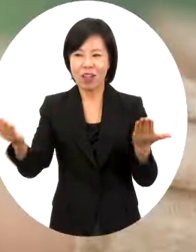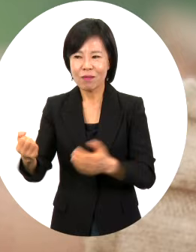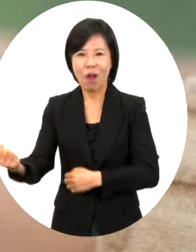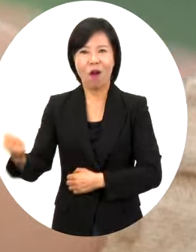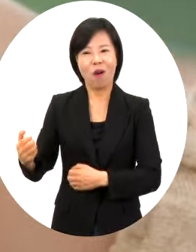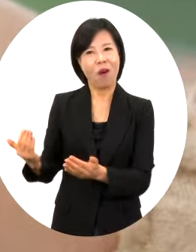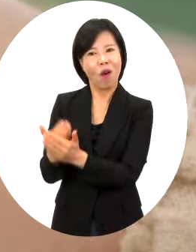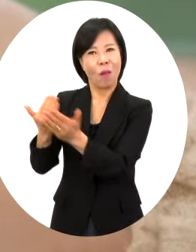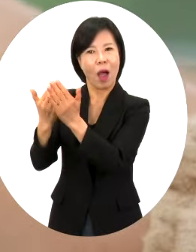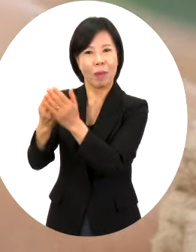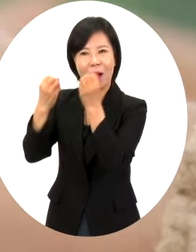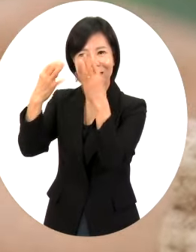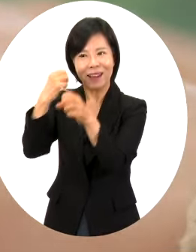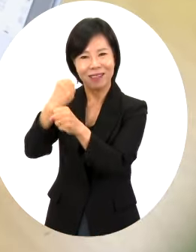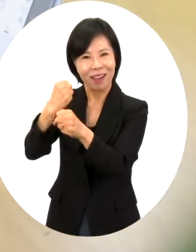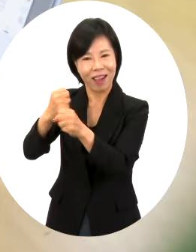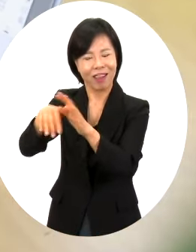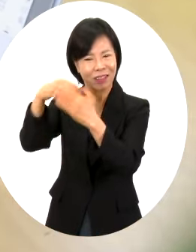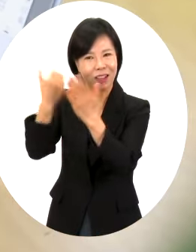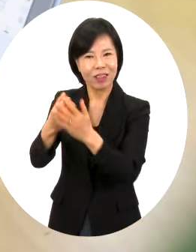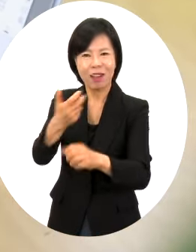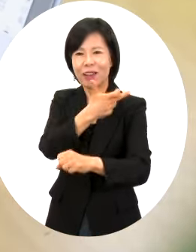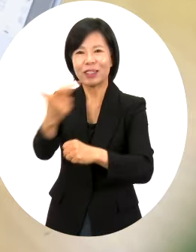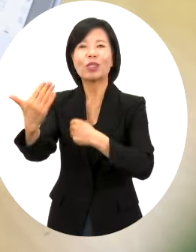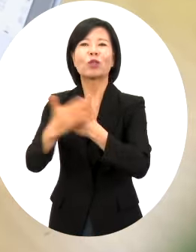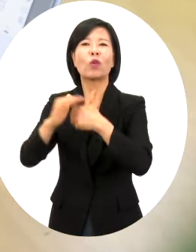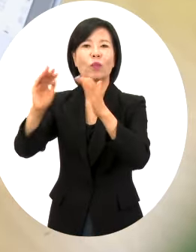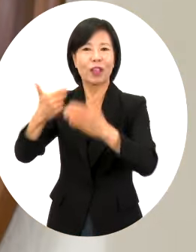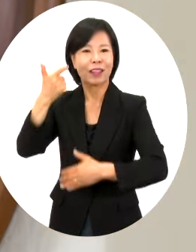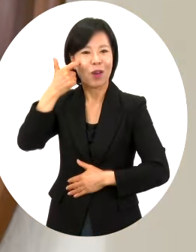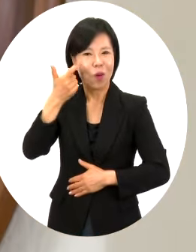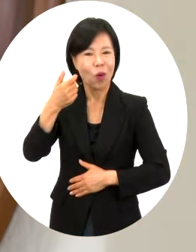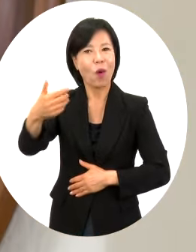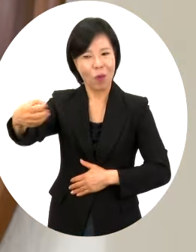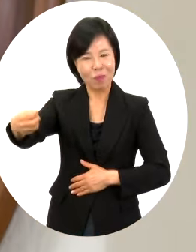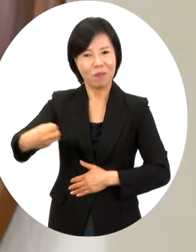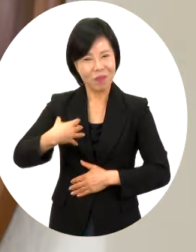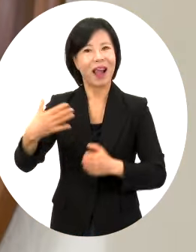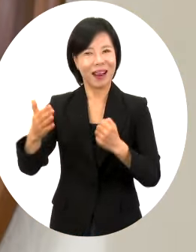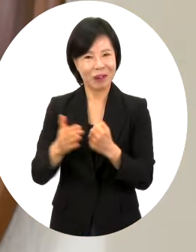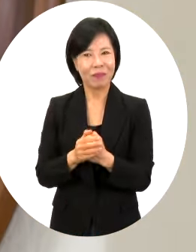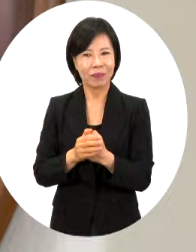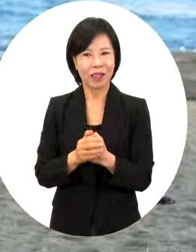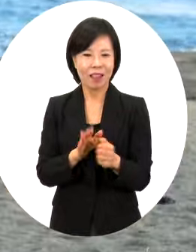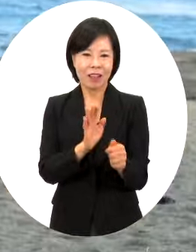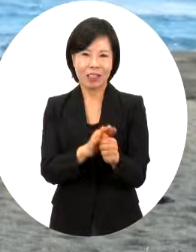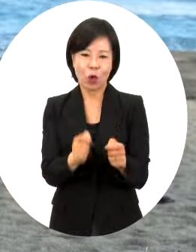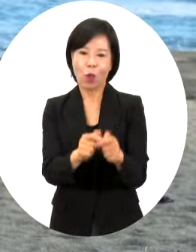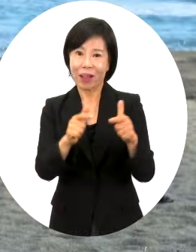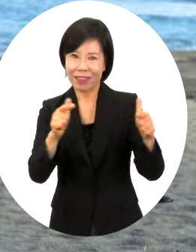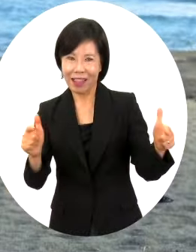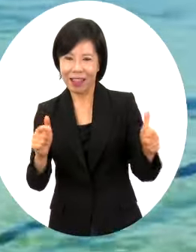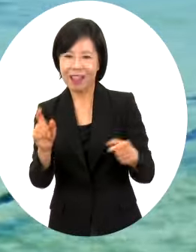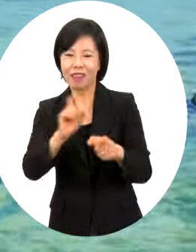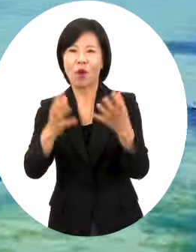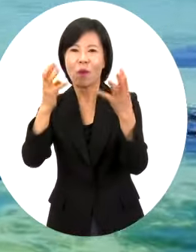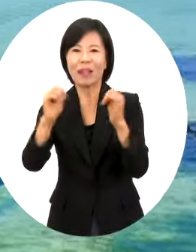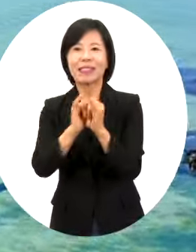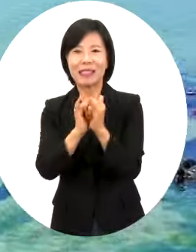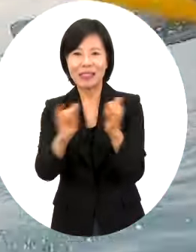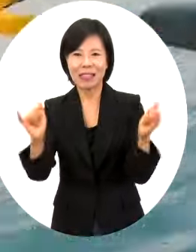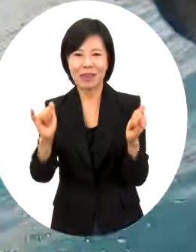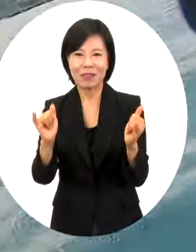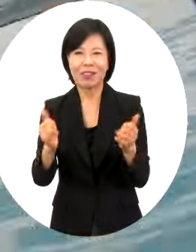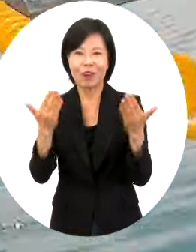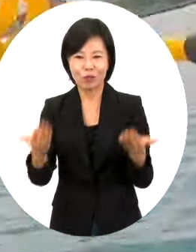경험이 업무 능력과 창의성 향상에 큰 도움이 됐다는 의견을 밝혔는데요. 워케이션 지원을 확대해 더